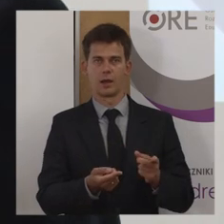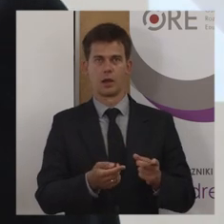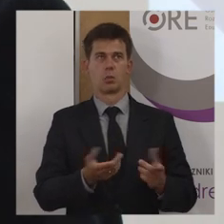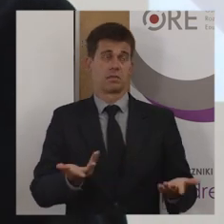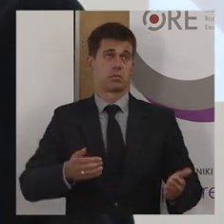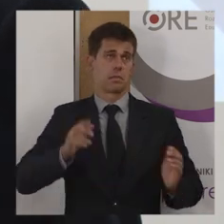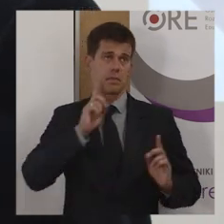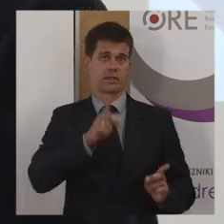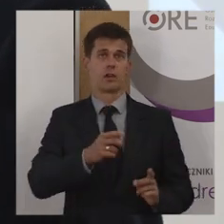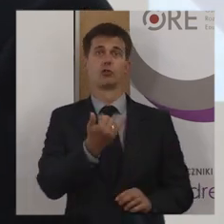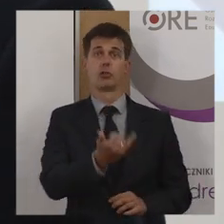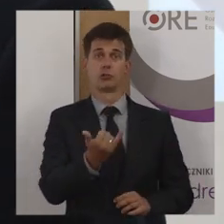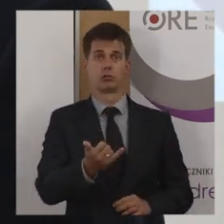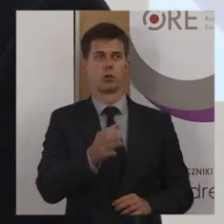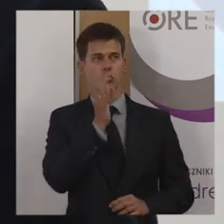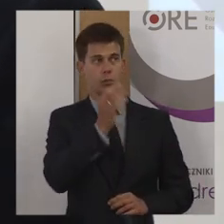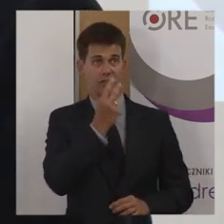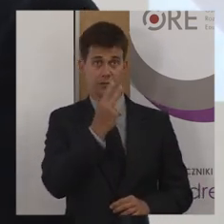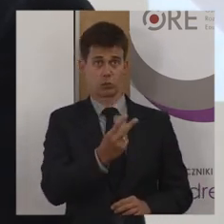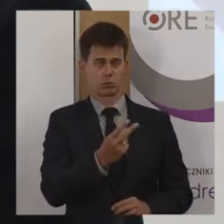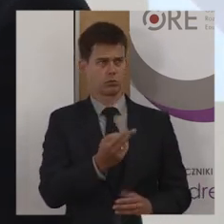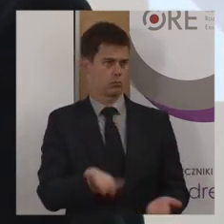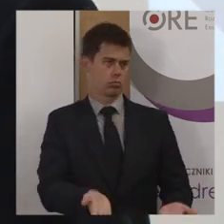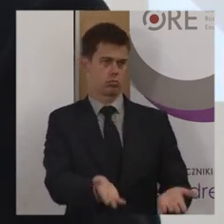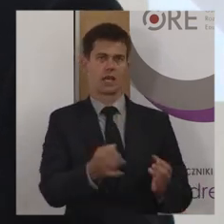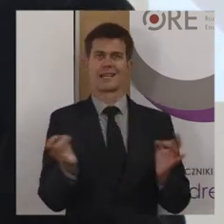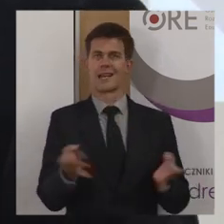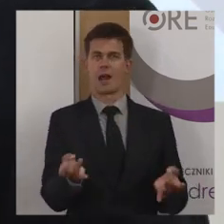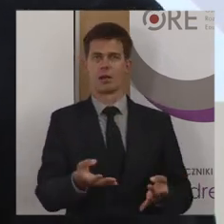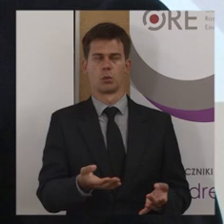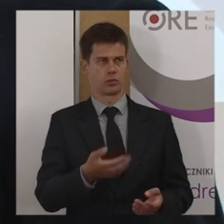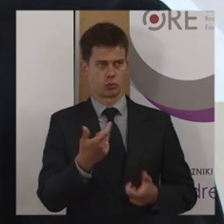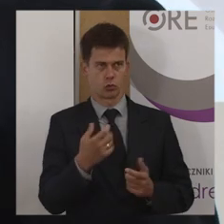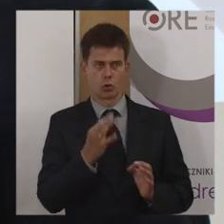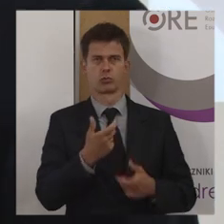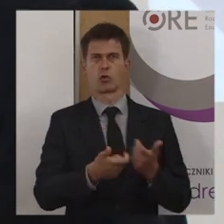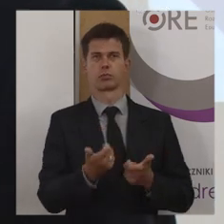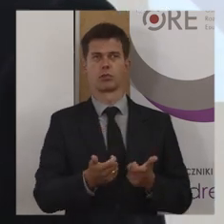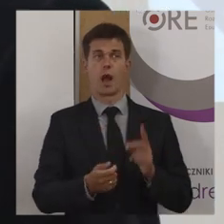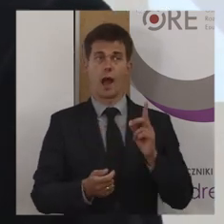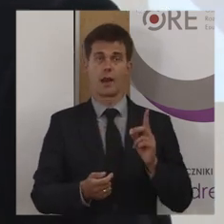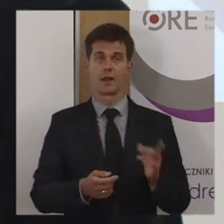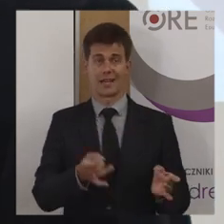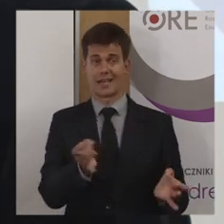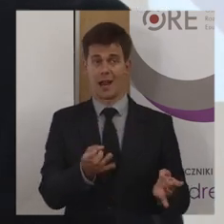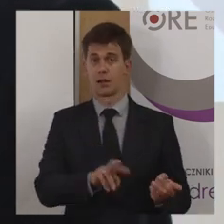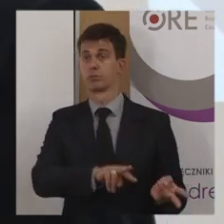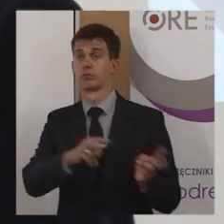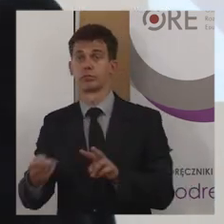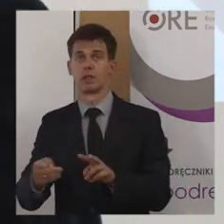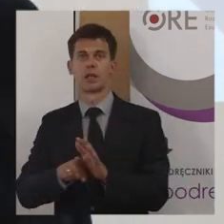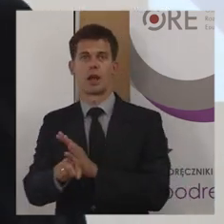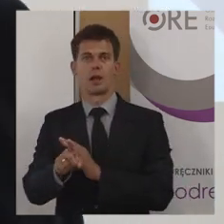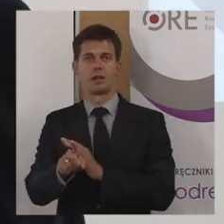zadziała oczywiście na dzieci dobrze widzące. Jak to zrobić, żeby dzieci niewidome używały tej samej gry, jest